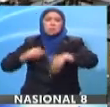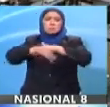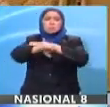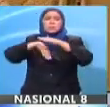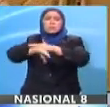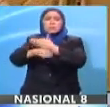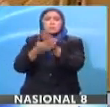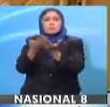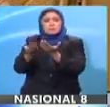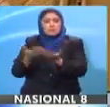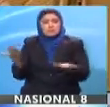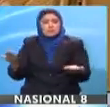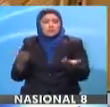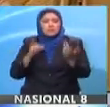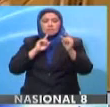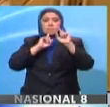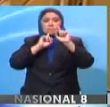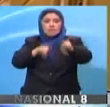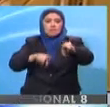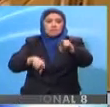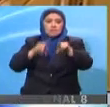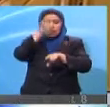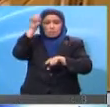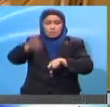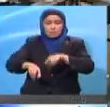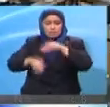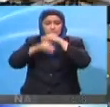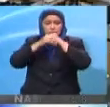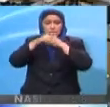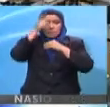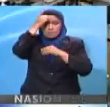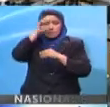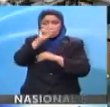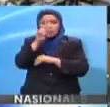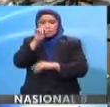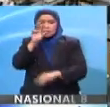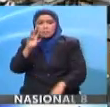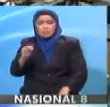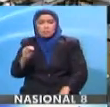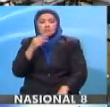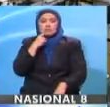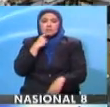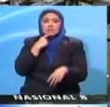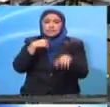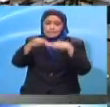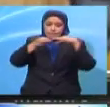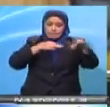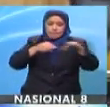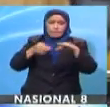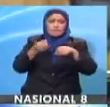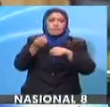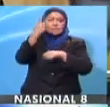divolusi menjawab soalan tabahan Senator Datuk Adam Hamid beliau turut menjelaskan beberapa perkara Perlu diambil kira sebelum menggubal